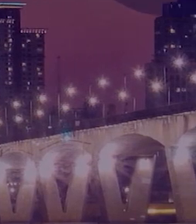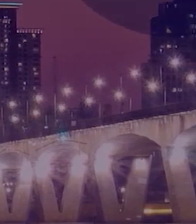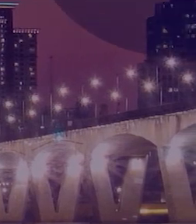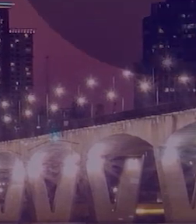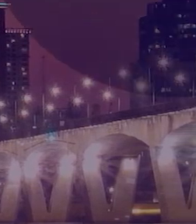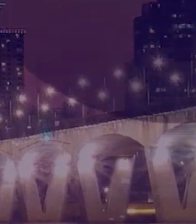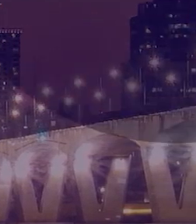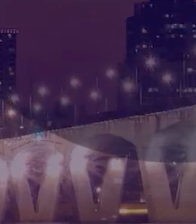n